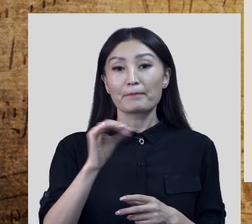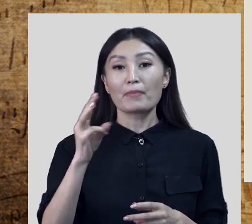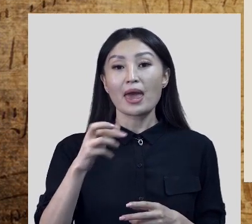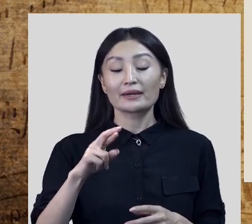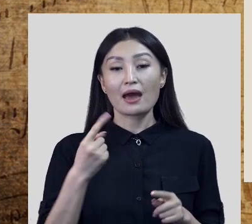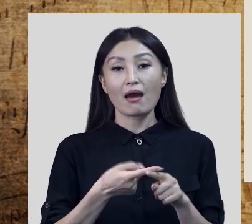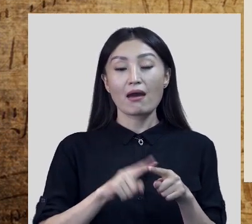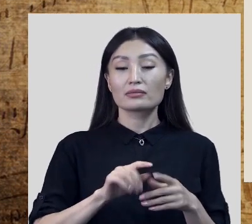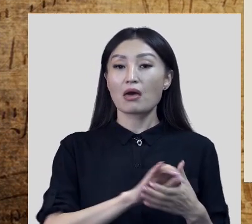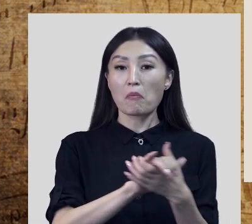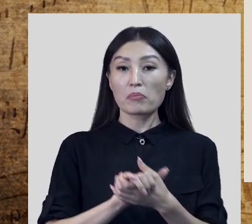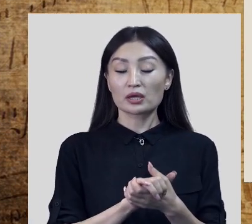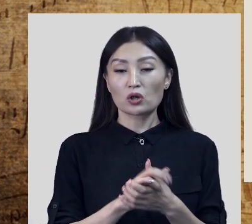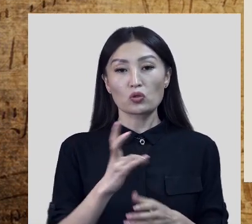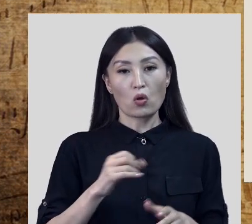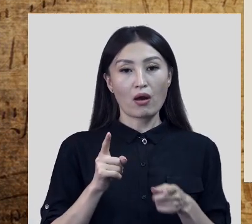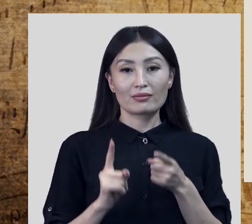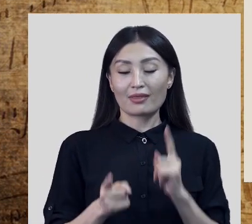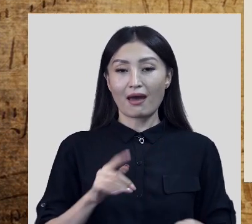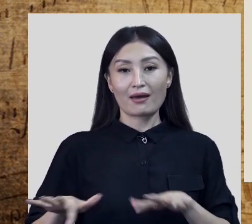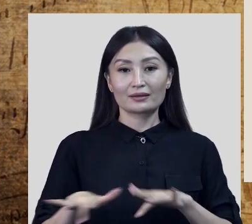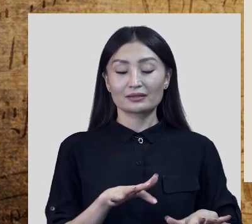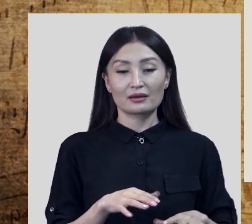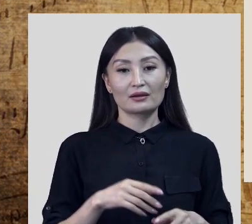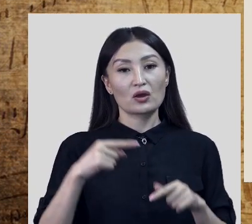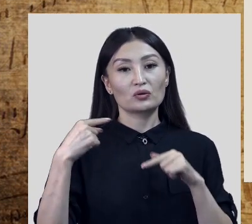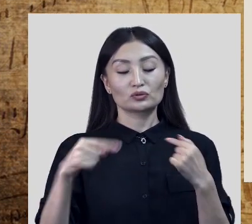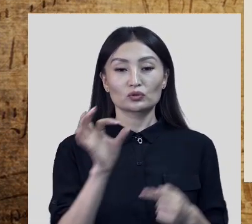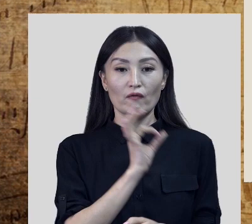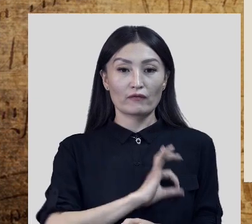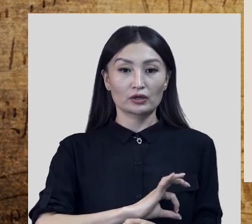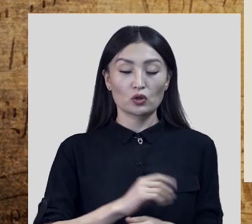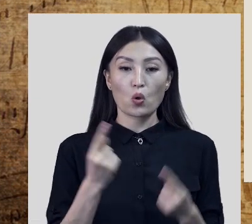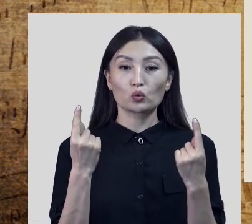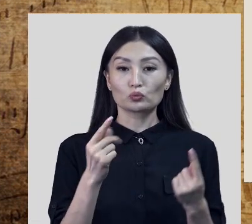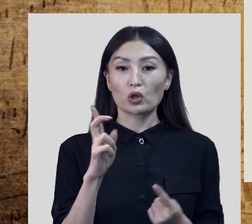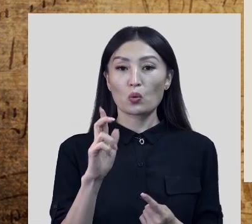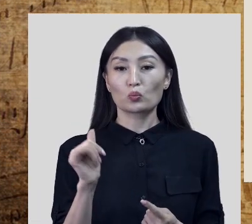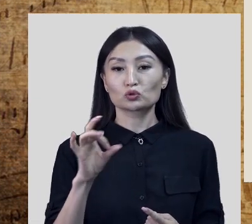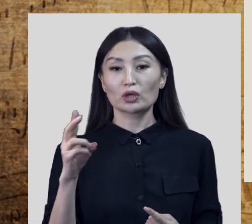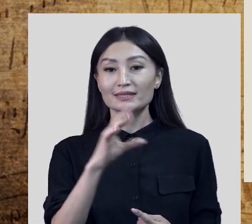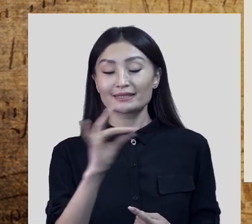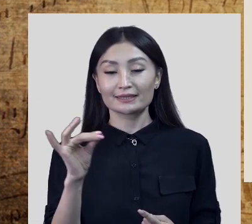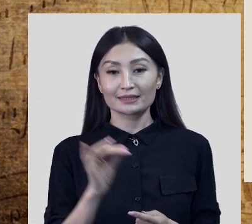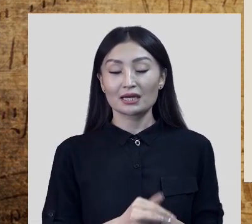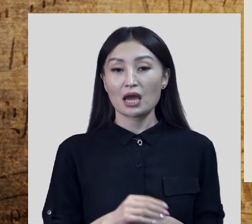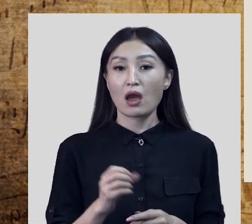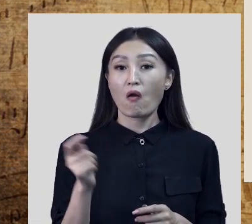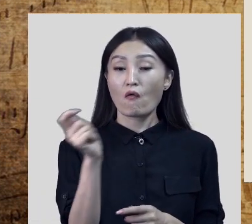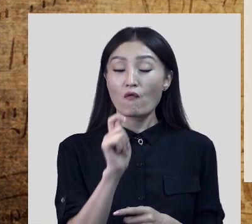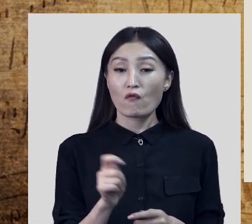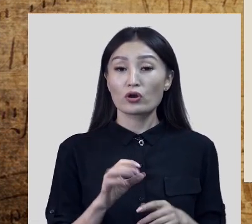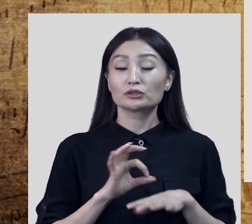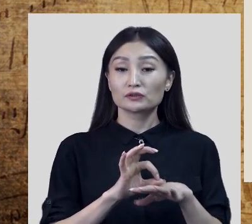но на деле проводил завоевательную политику выгодную крупной буржуазии видя завоевательные войны наполеон